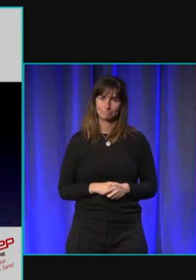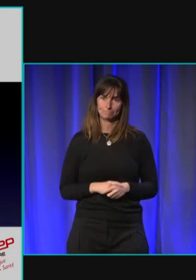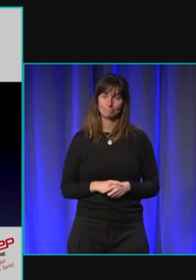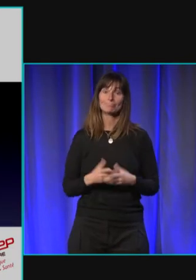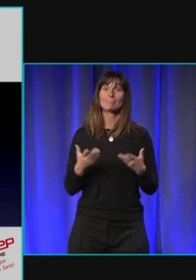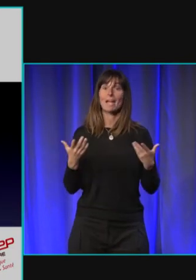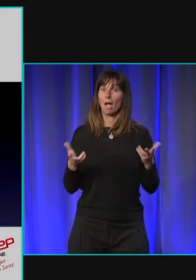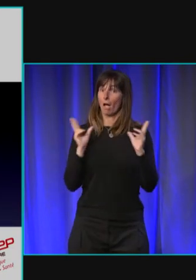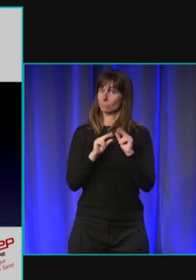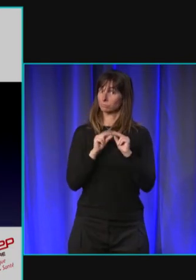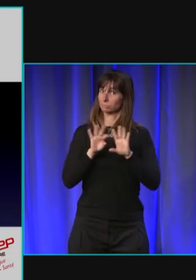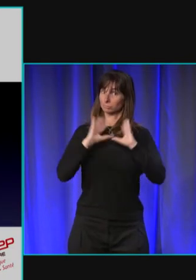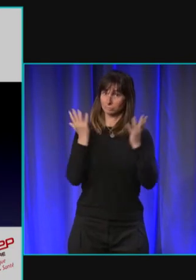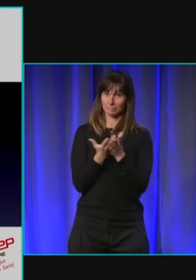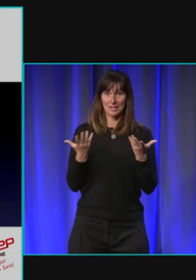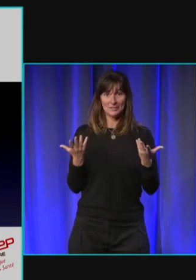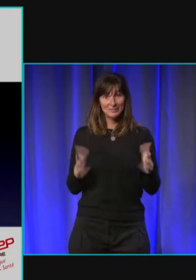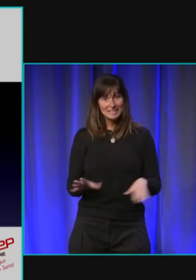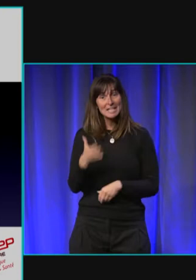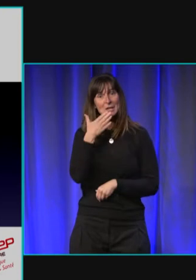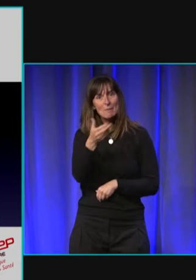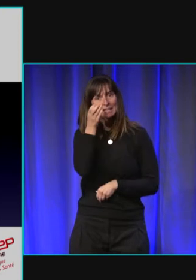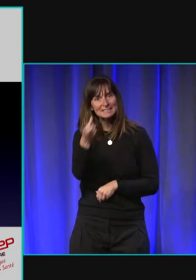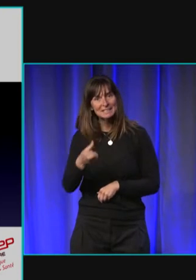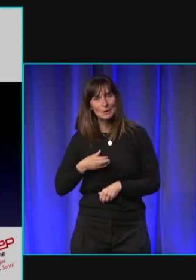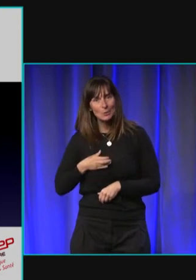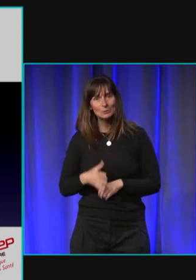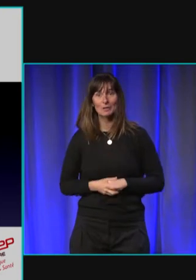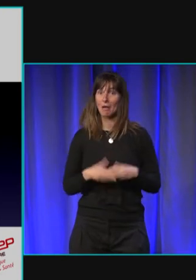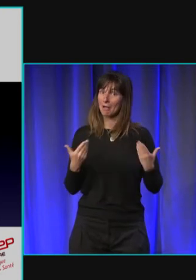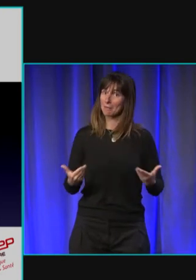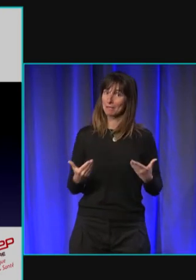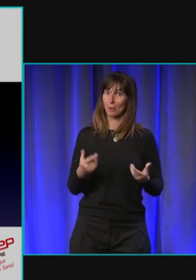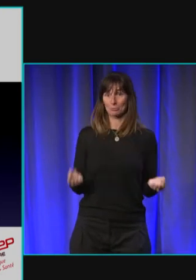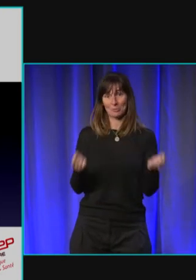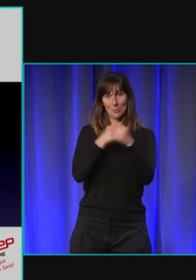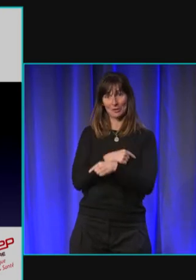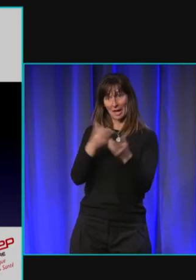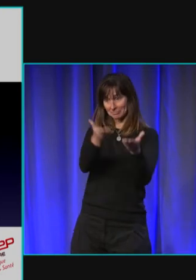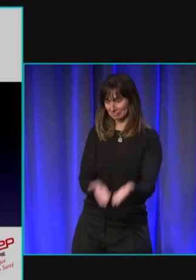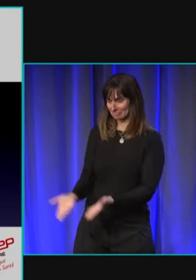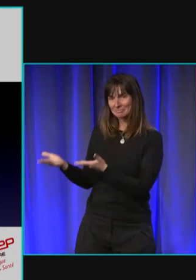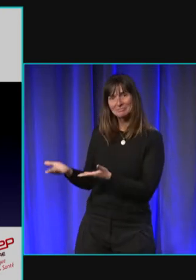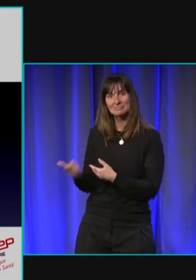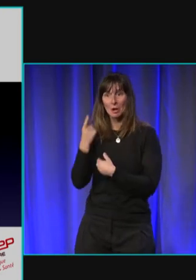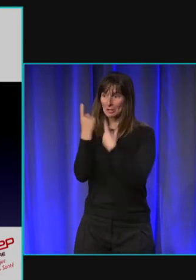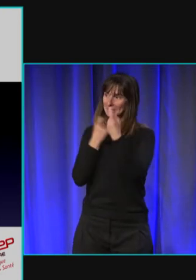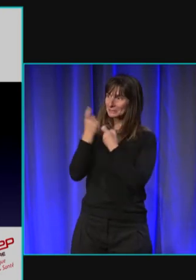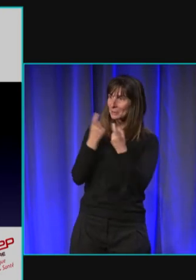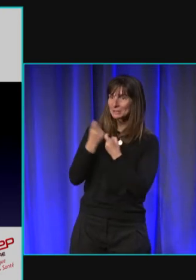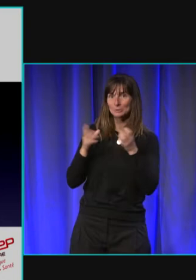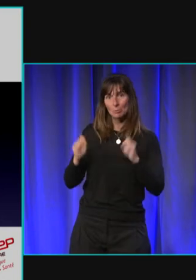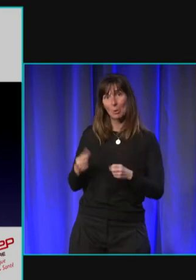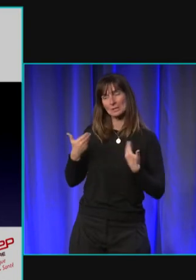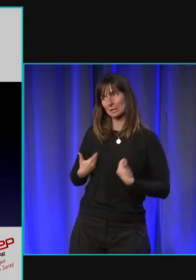Voilà, j'en ai terminé. Mais je vous remercie pour votre attention et je suis à votre écoute pour toute question potentielle sur le